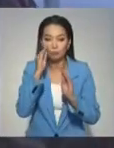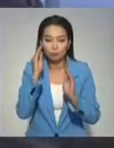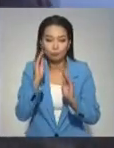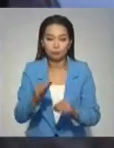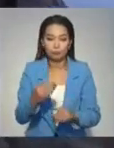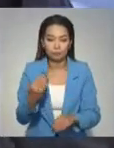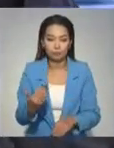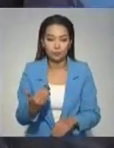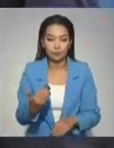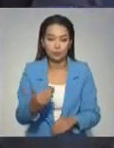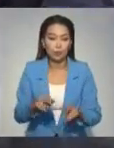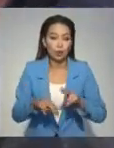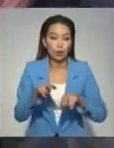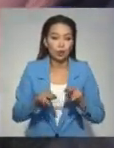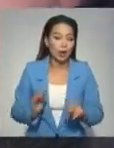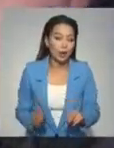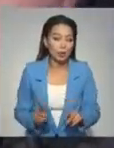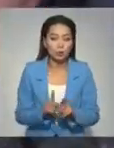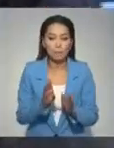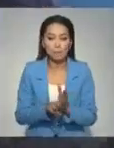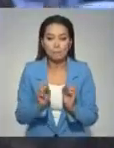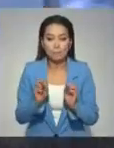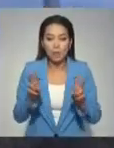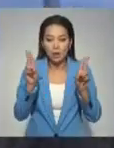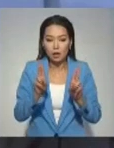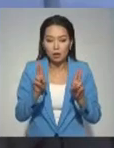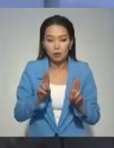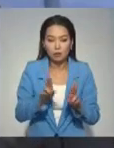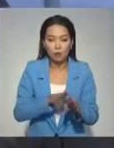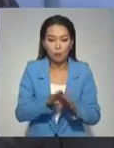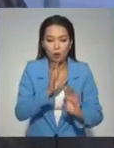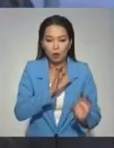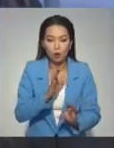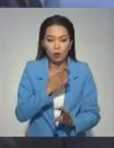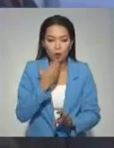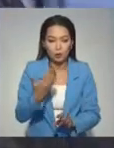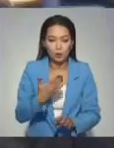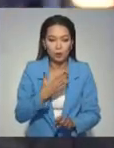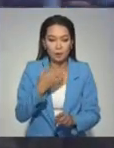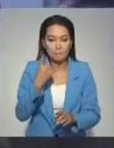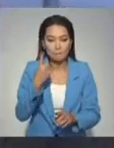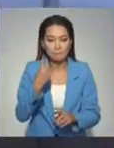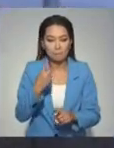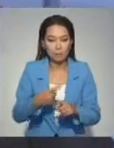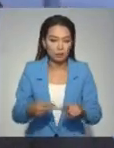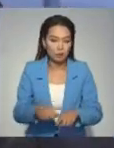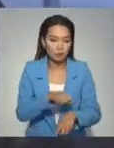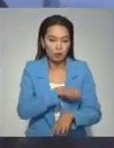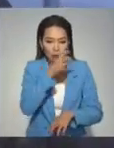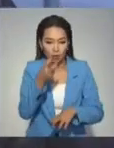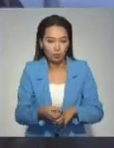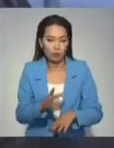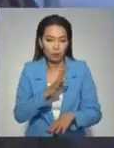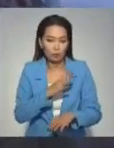техники безопасности. Құрылыс компаниясында қауіпсіздік талаптары мүлде сақталмаған. Менің ағам 1,5 метр биіктіктен құлады. Ал кірпіш